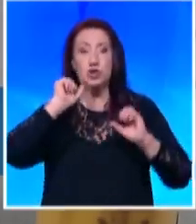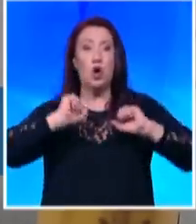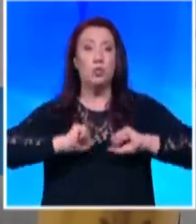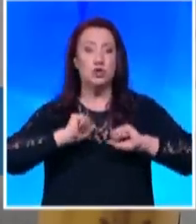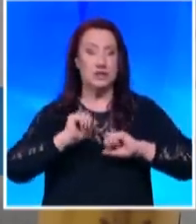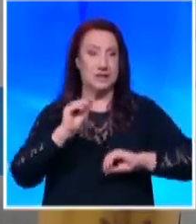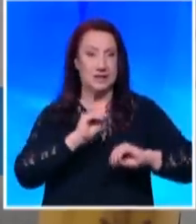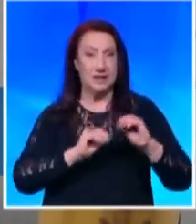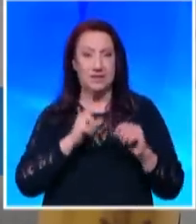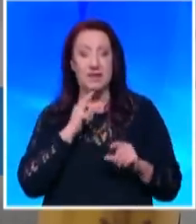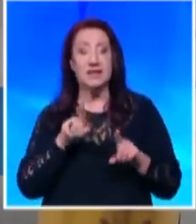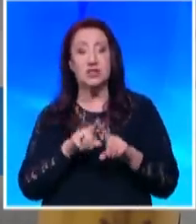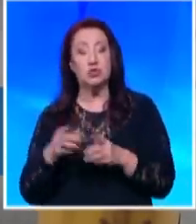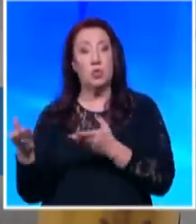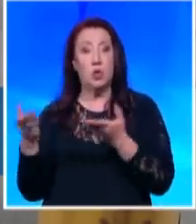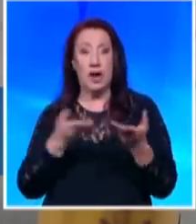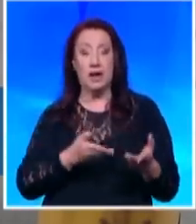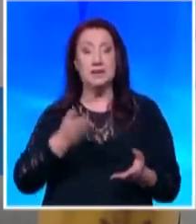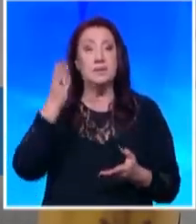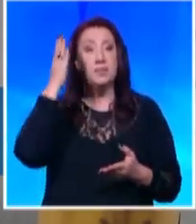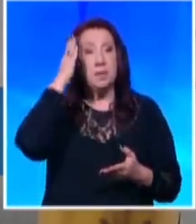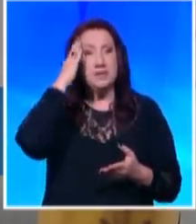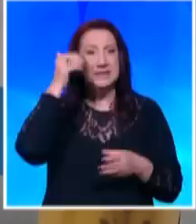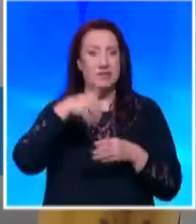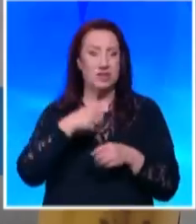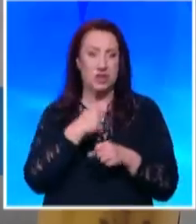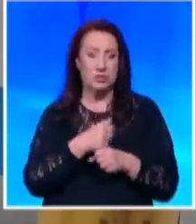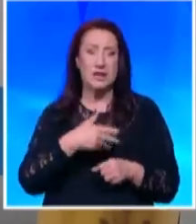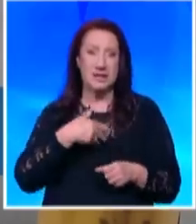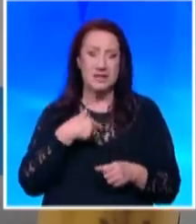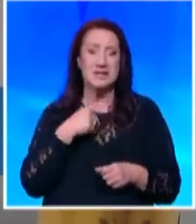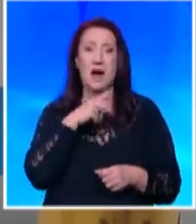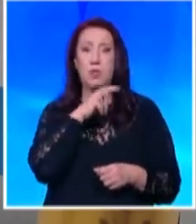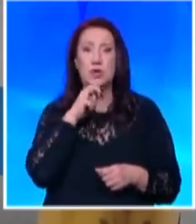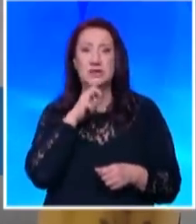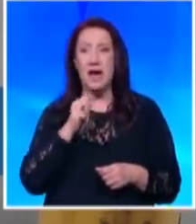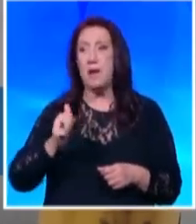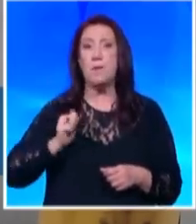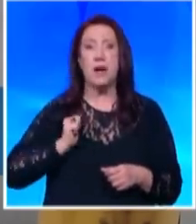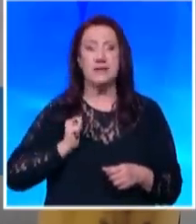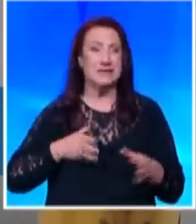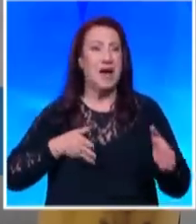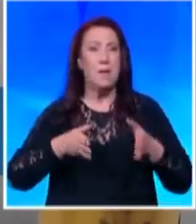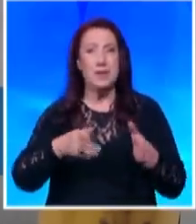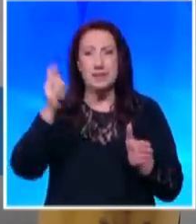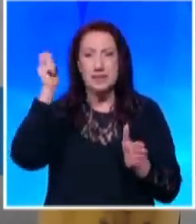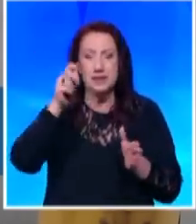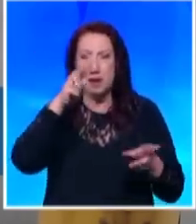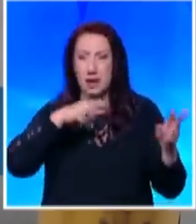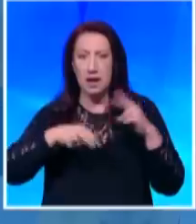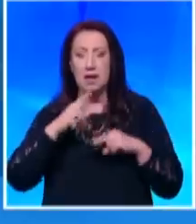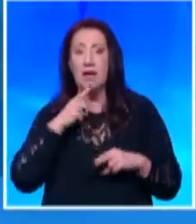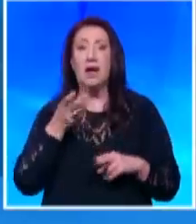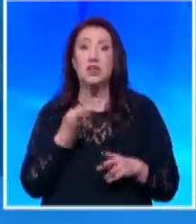съветници е полицаите, които охраняват пътищата в столицата, да станат двойно повече. Ние оставаме на място, за да проследим